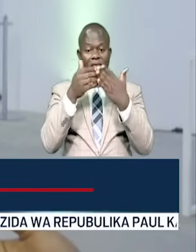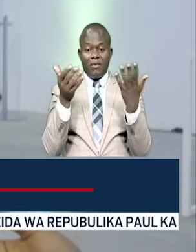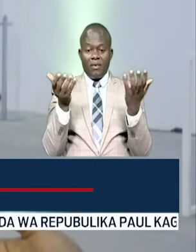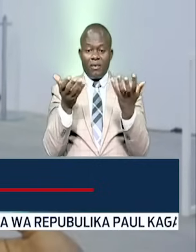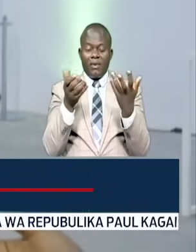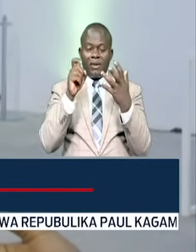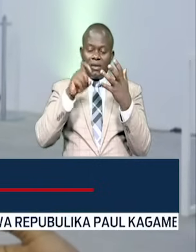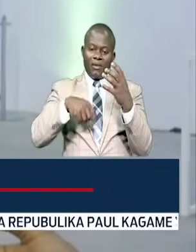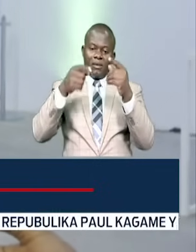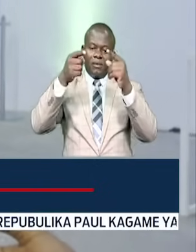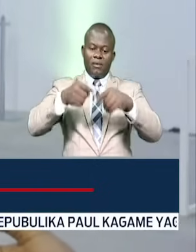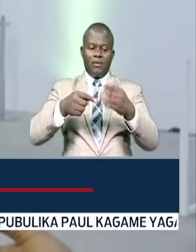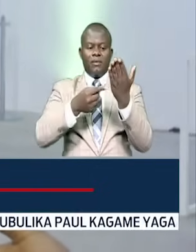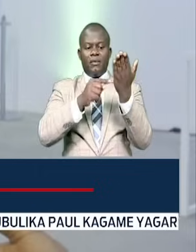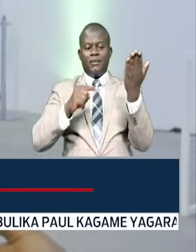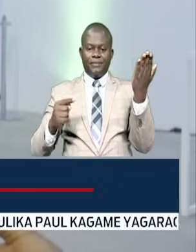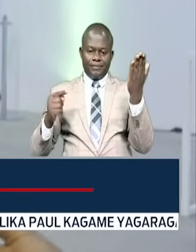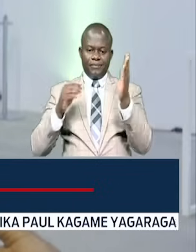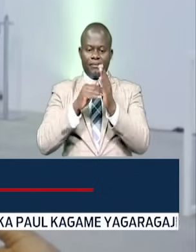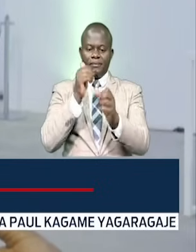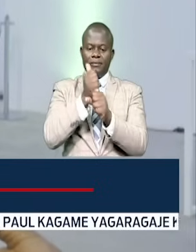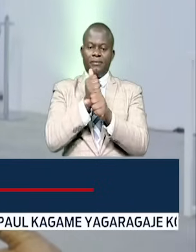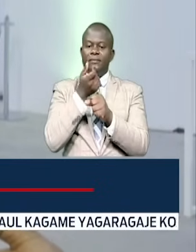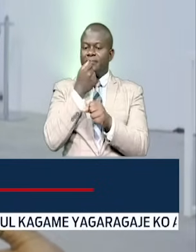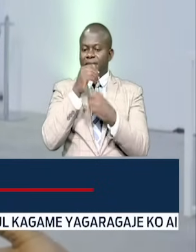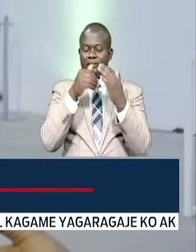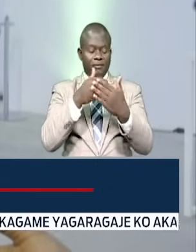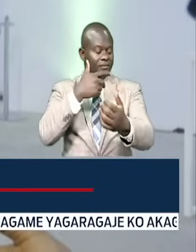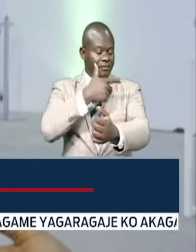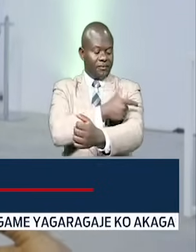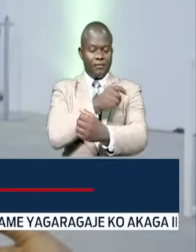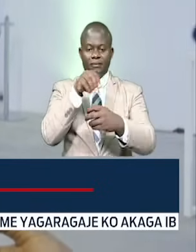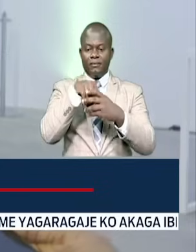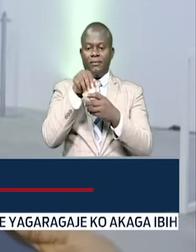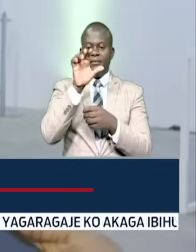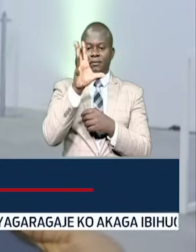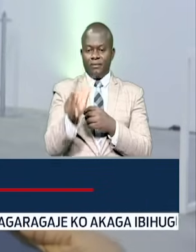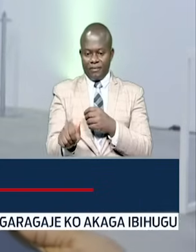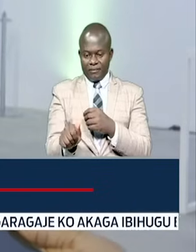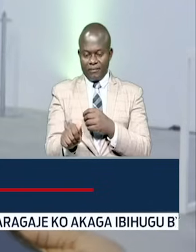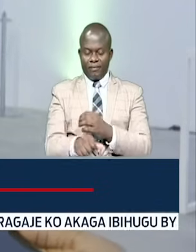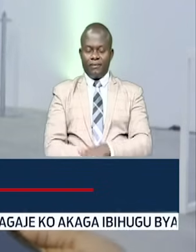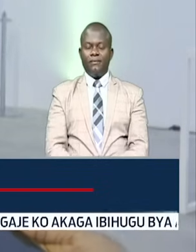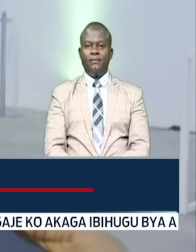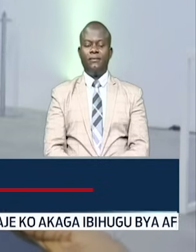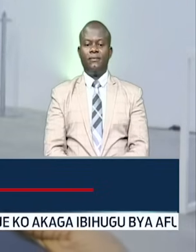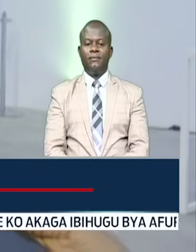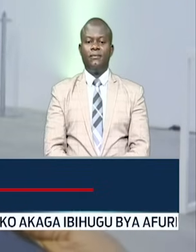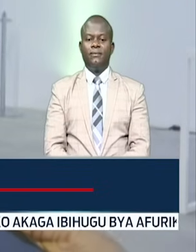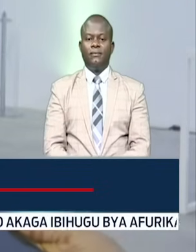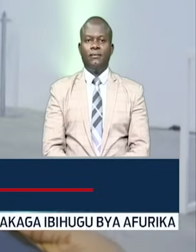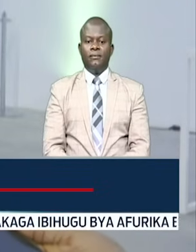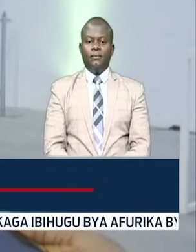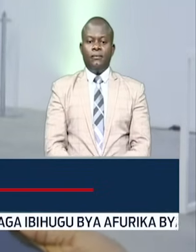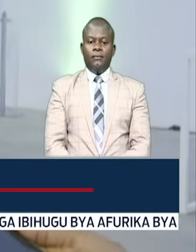tugomba kugeza n'irikoranabuhanga rikora imiti n'inkingo ku mugabane wa Afrika. This technology of